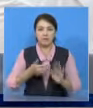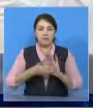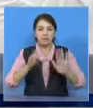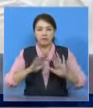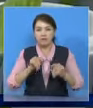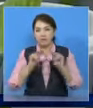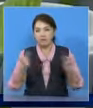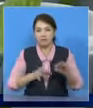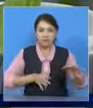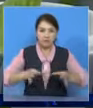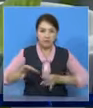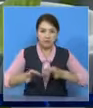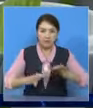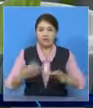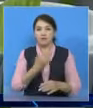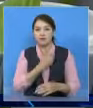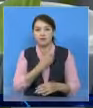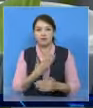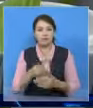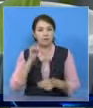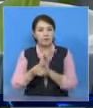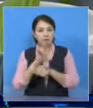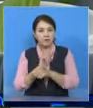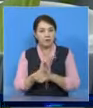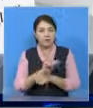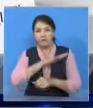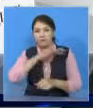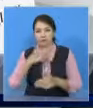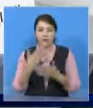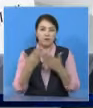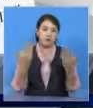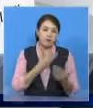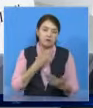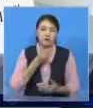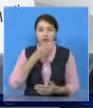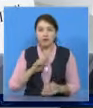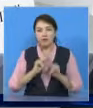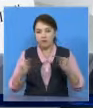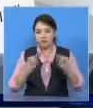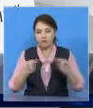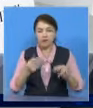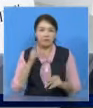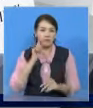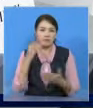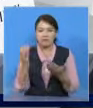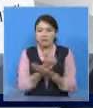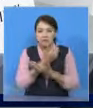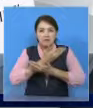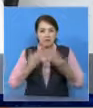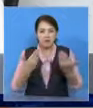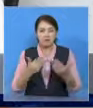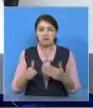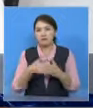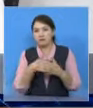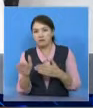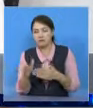педагогов по шахматам. На сегодня желающих освоить эту игру много. Вот только хорошего учителя пока не нашли. Отметим, двери